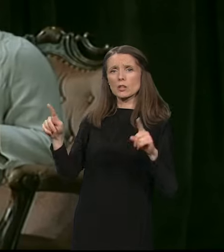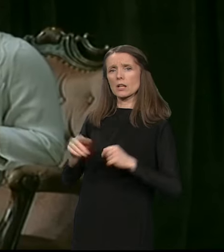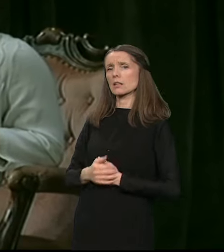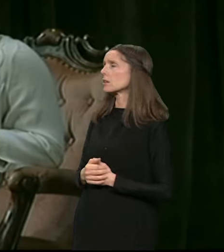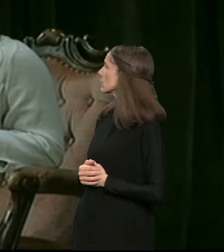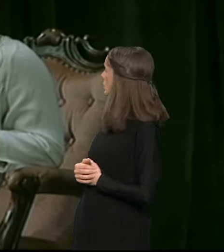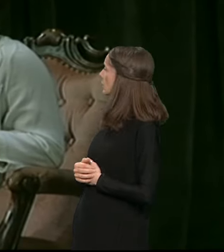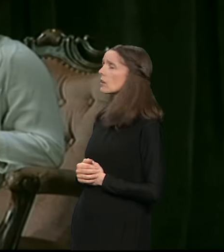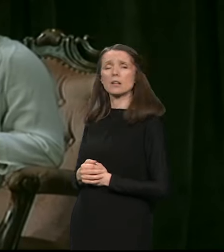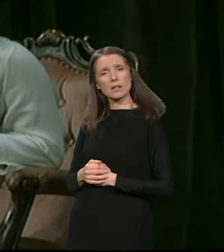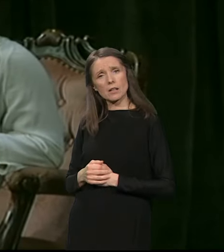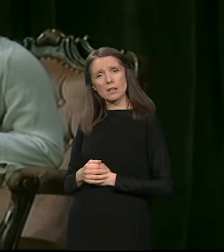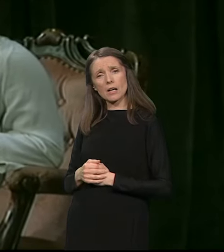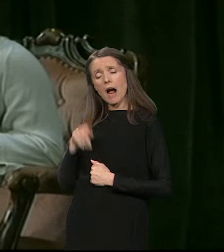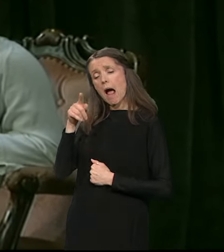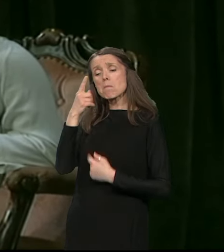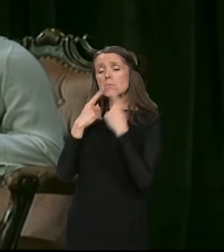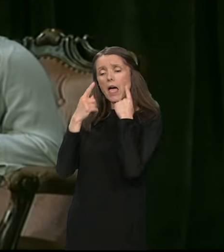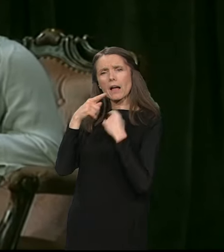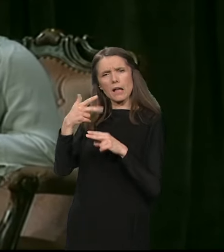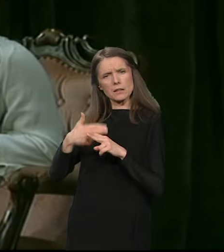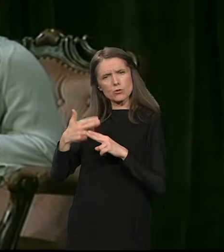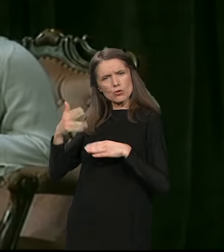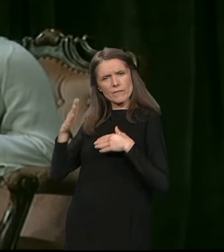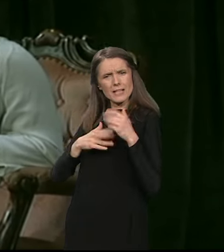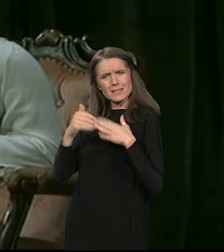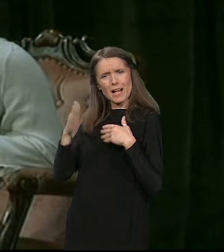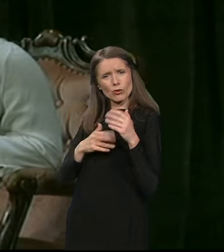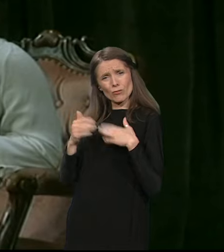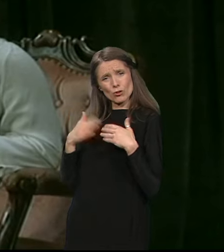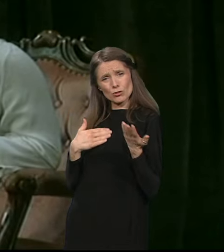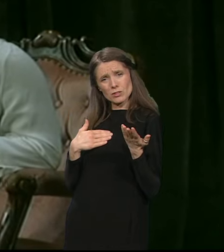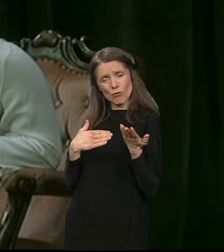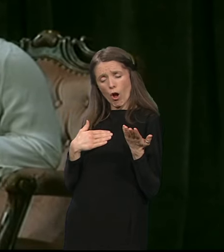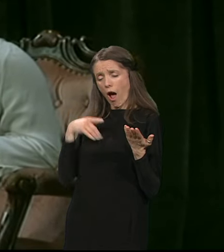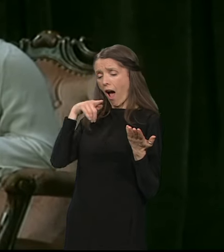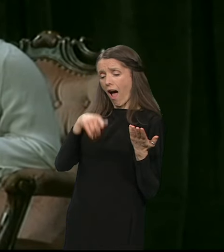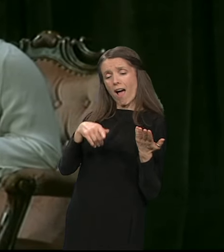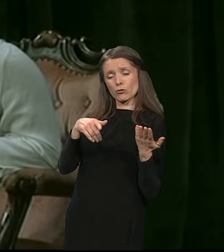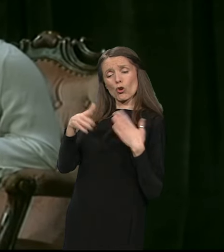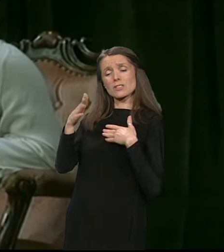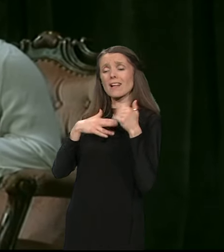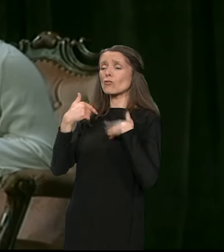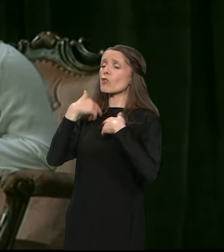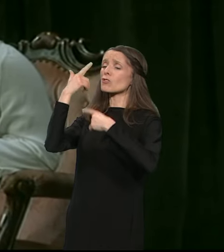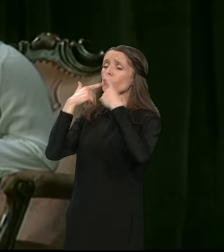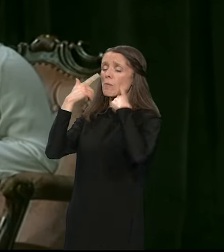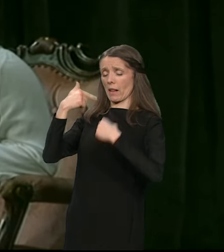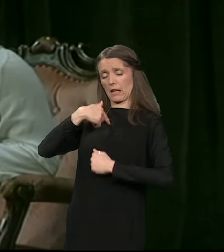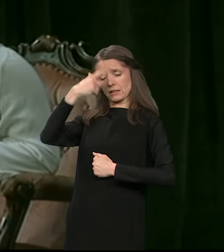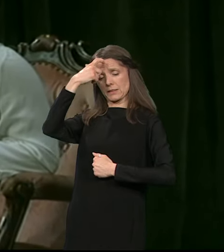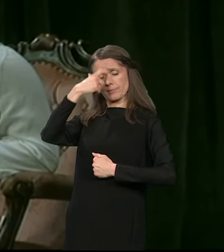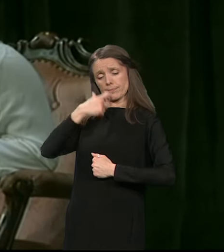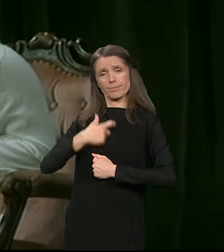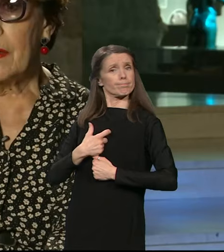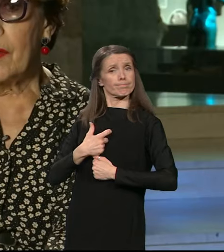Plakanje je zadovoljstvo, Mimi. A to zadovoljstvo Filomena Marturano nikada nije